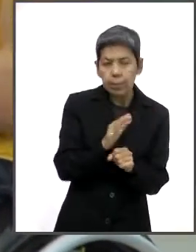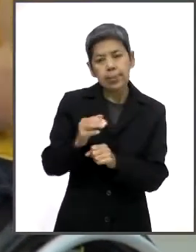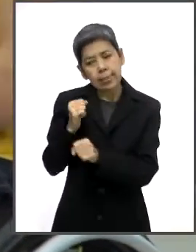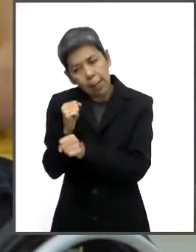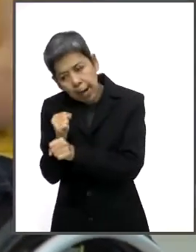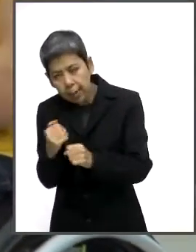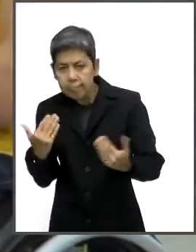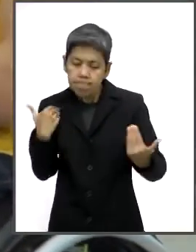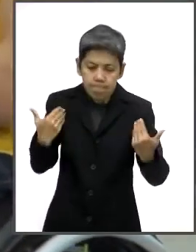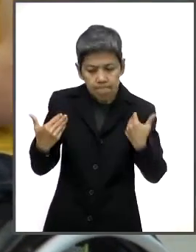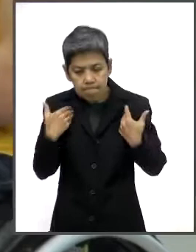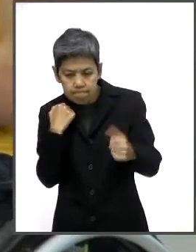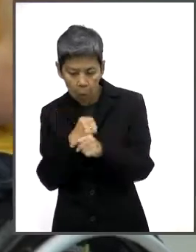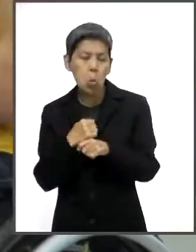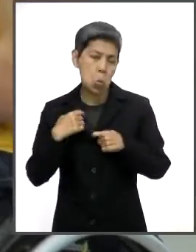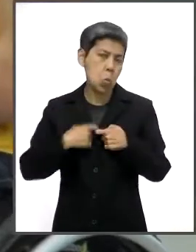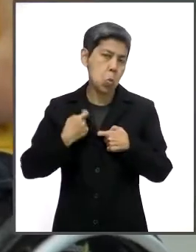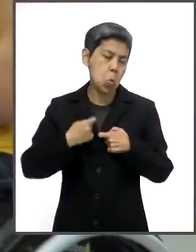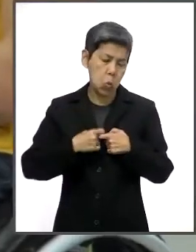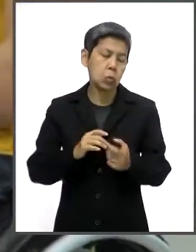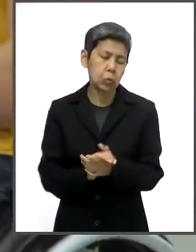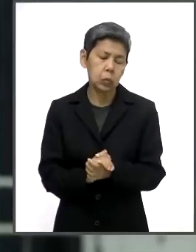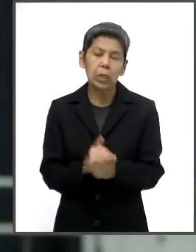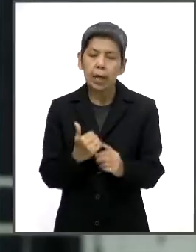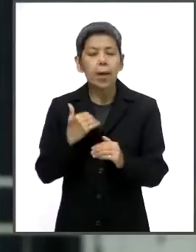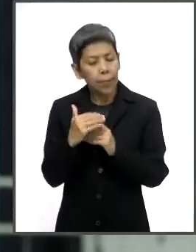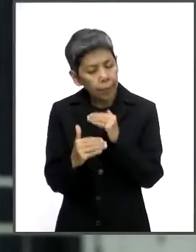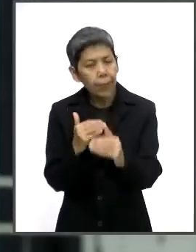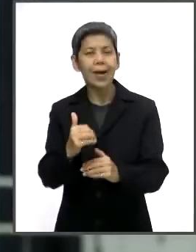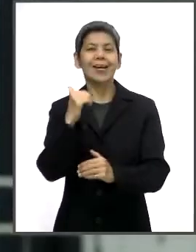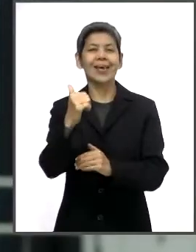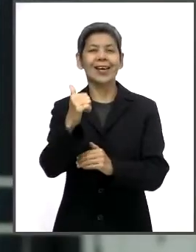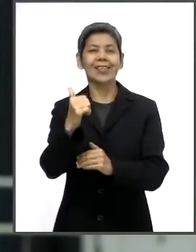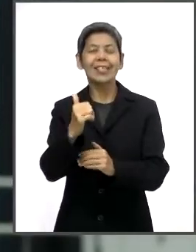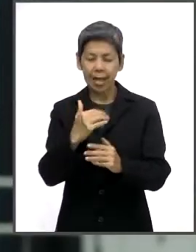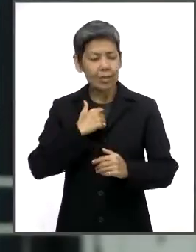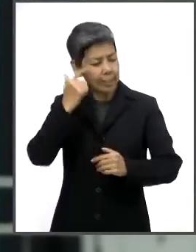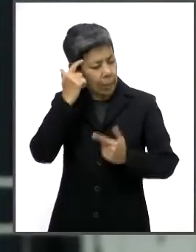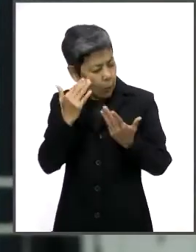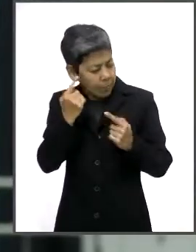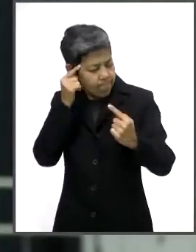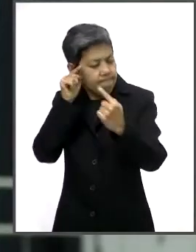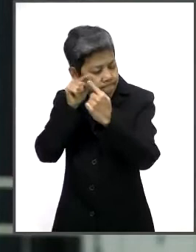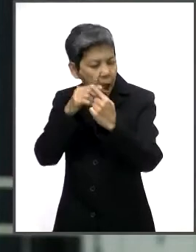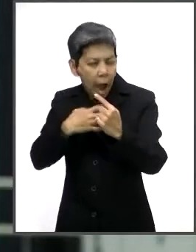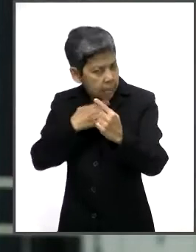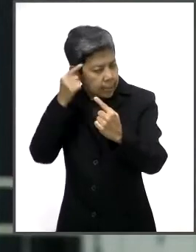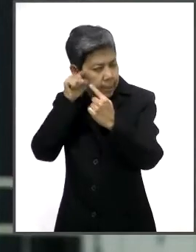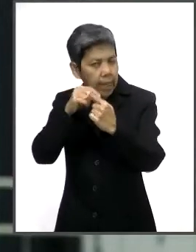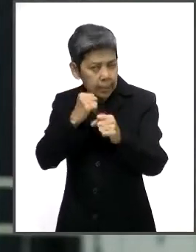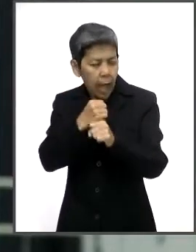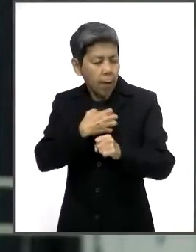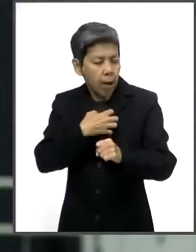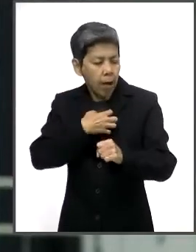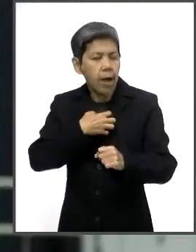ทำงานเนี่ยค่ะมันถือว่ายากแล้วก็ท้อแต่มันก็ผ่านมาได้ด้วยความหวังด้วยความเป้าหมายที่เราวาง